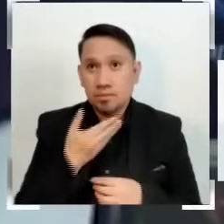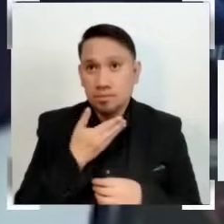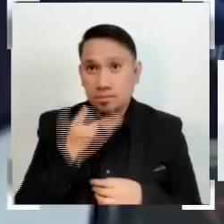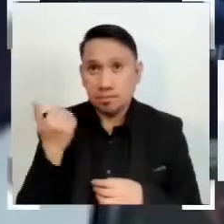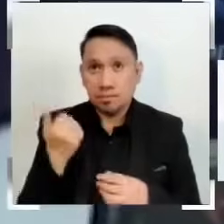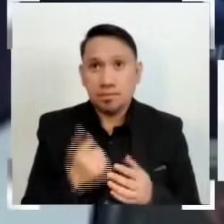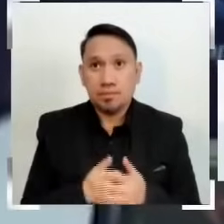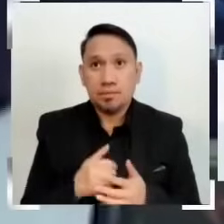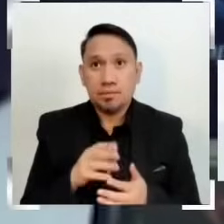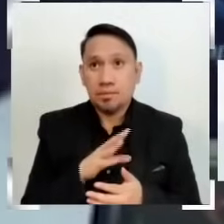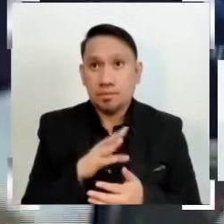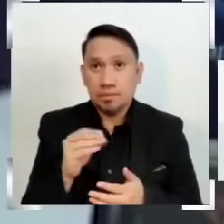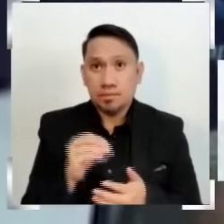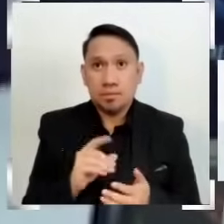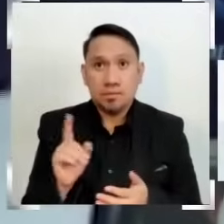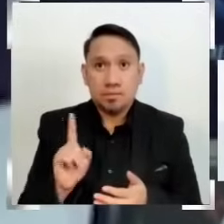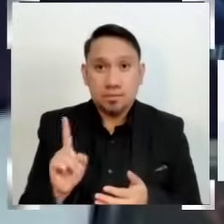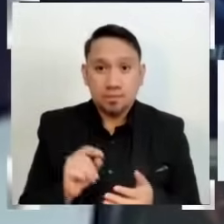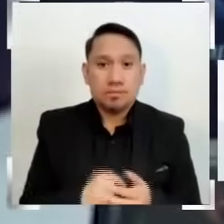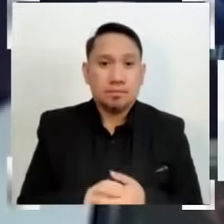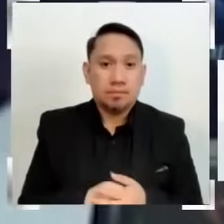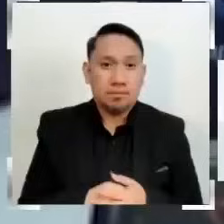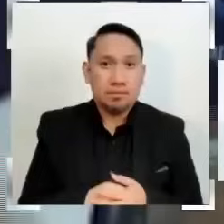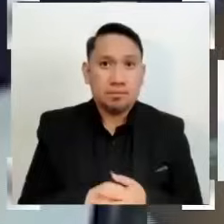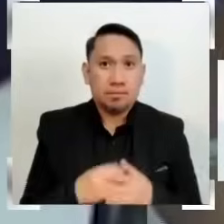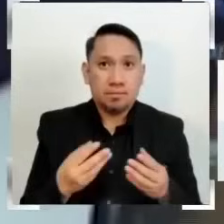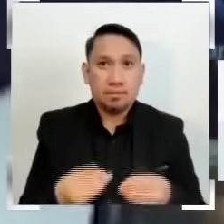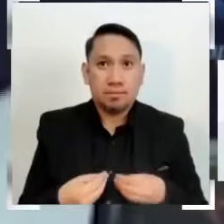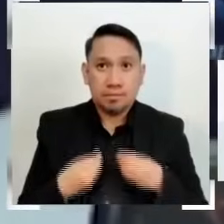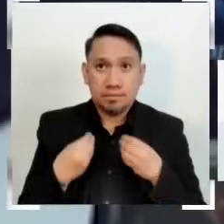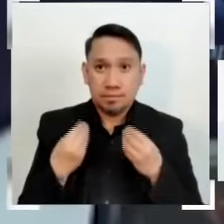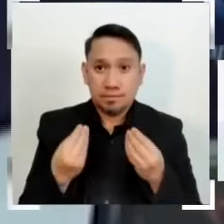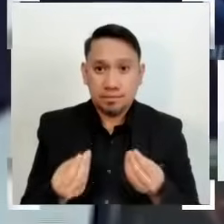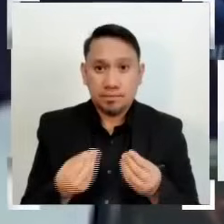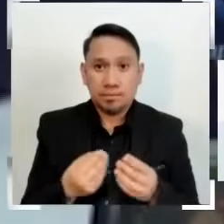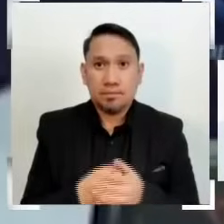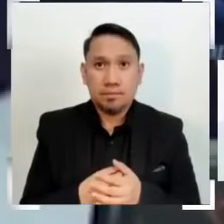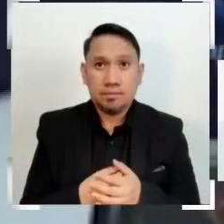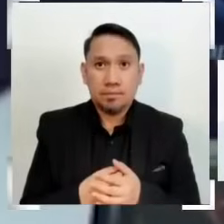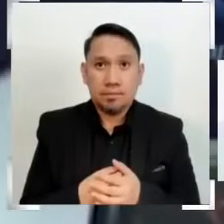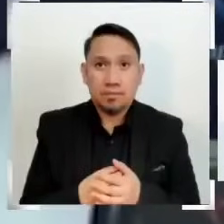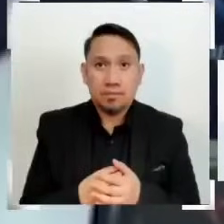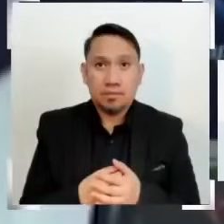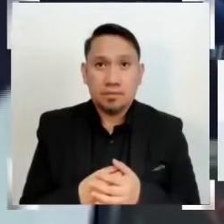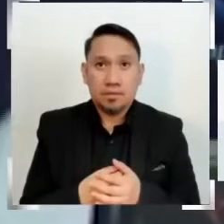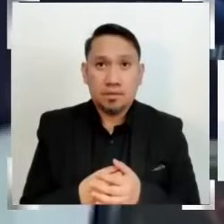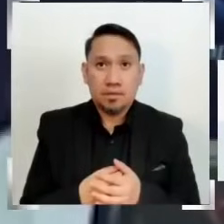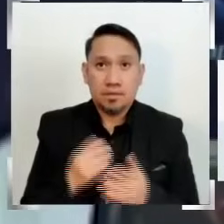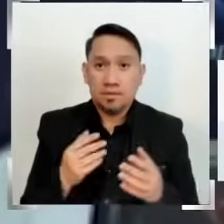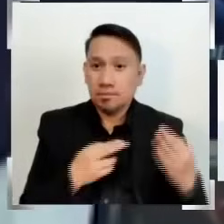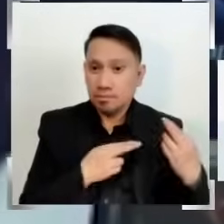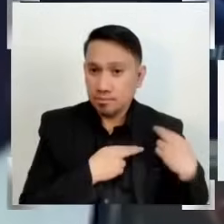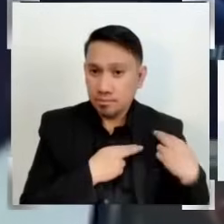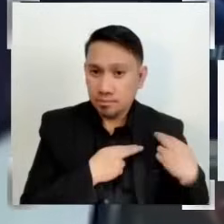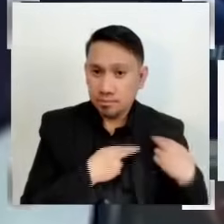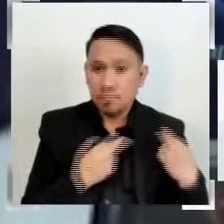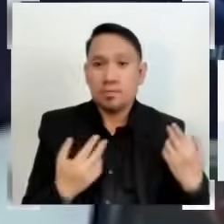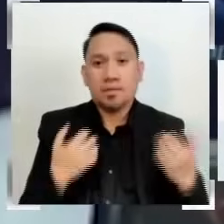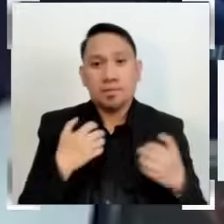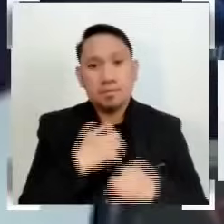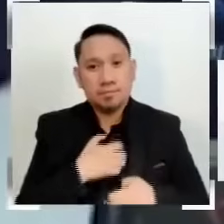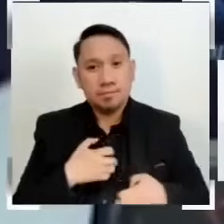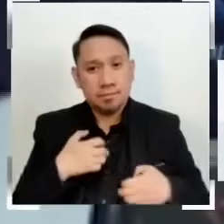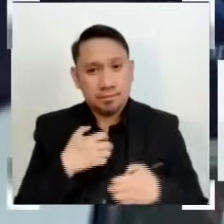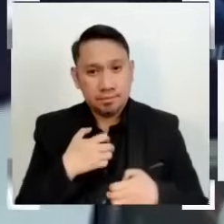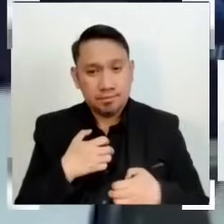that is to provide the kind of superior, responsible entertainment that